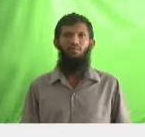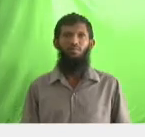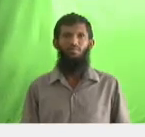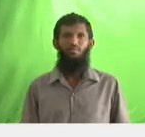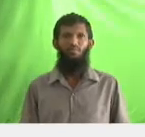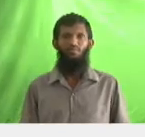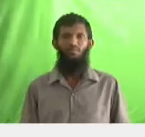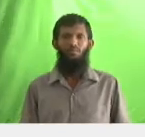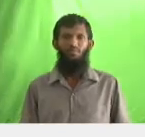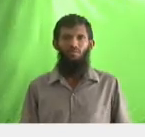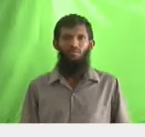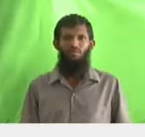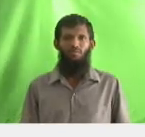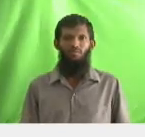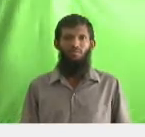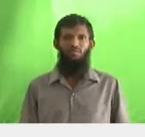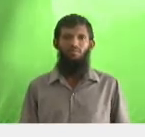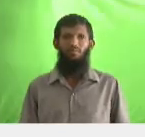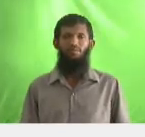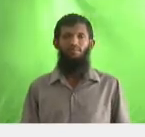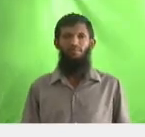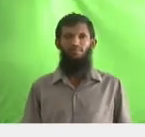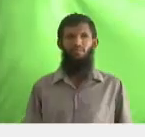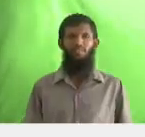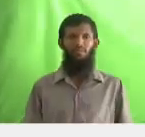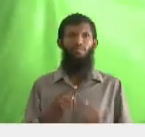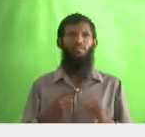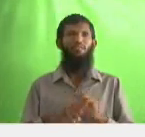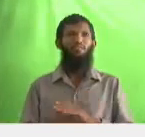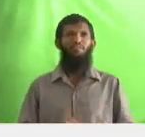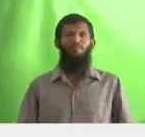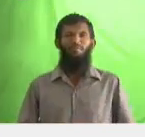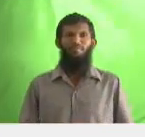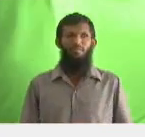lisa'il muslimin fastaghfiruhu innahu huwal ghafurur rahim.